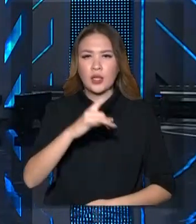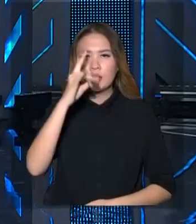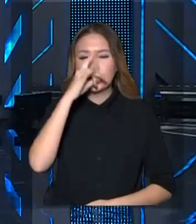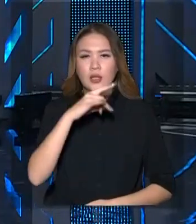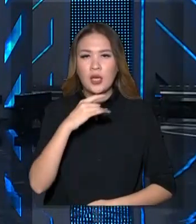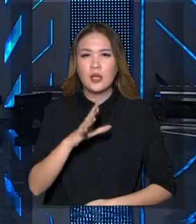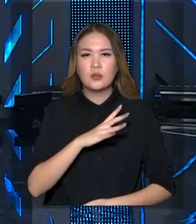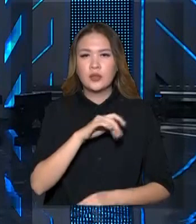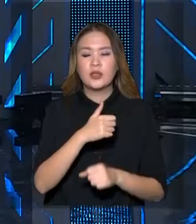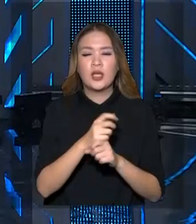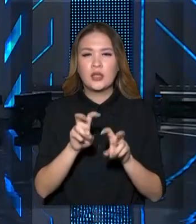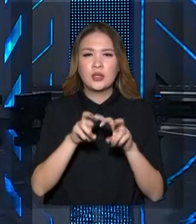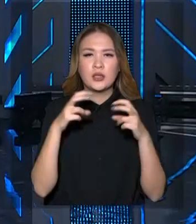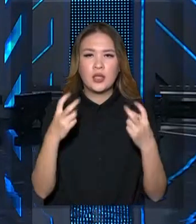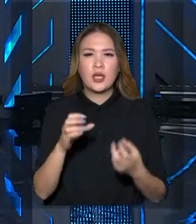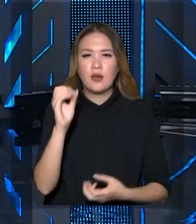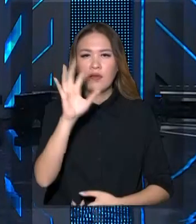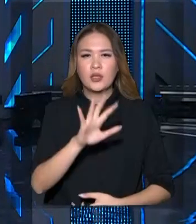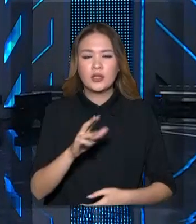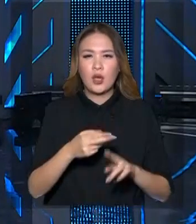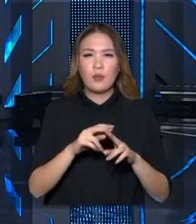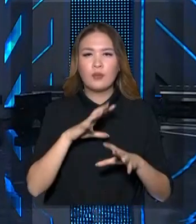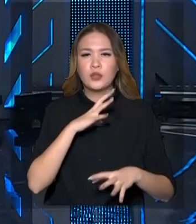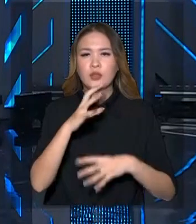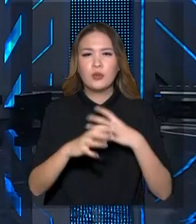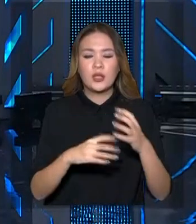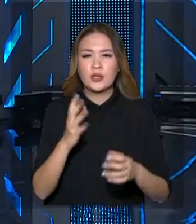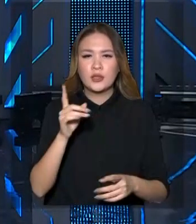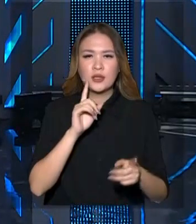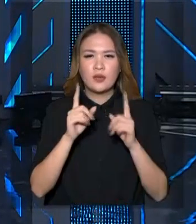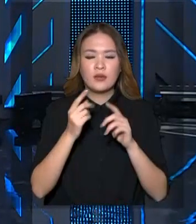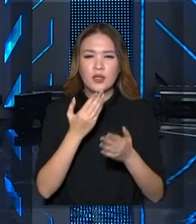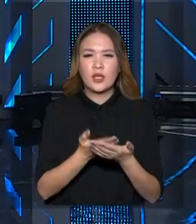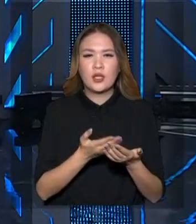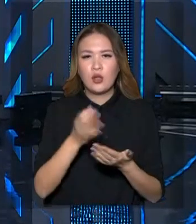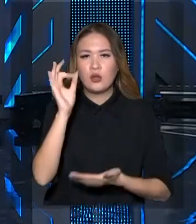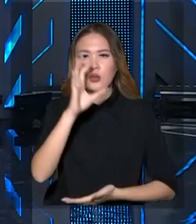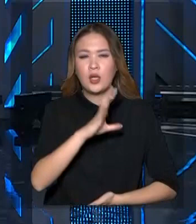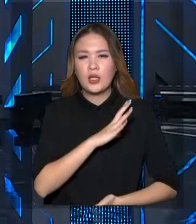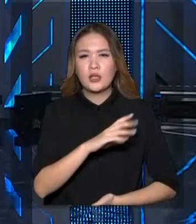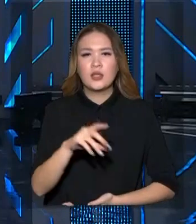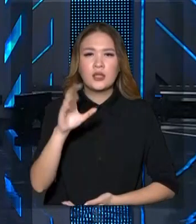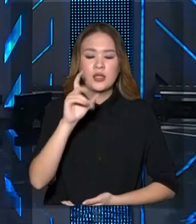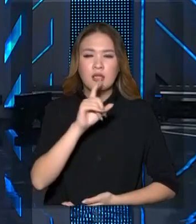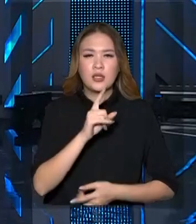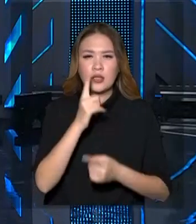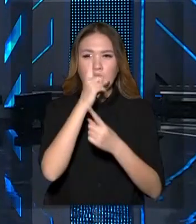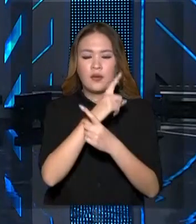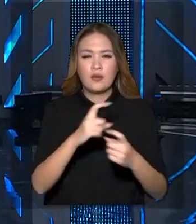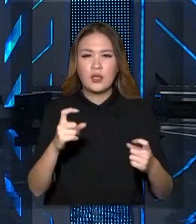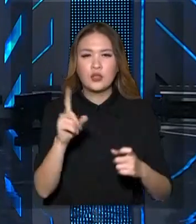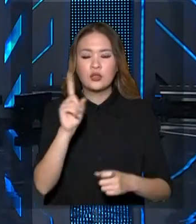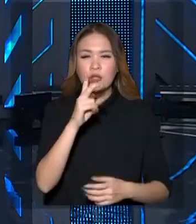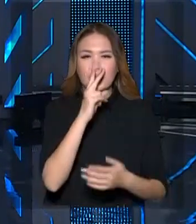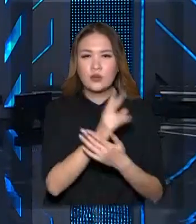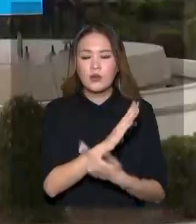казахстанского Кабмина на заседании Евразийского межправительственного совета в расширенном составе в Ереване заявил, что несмотря